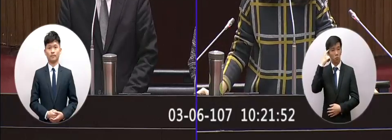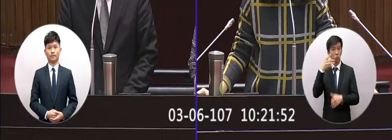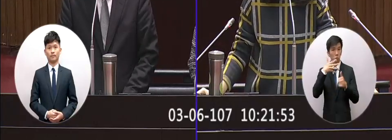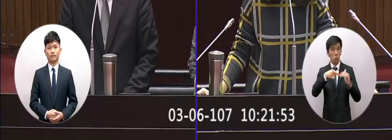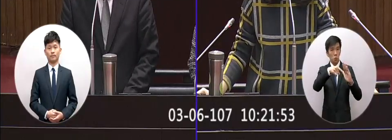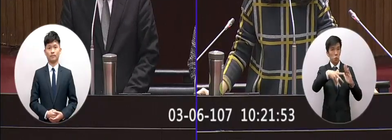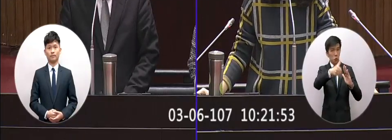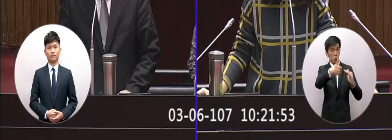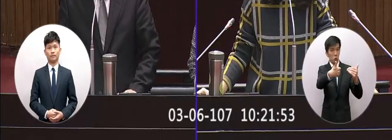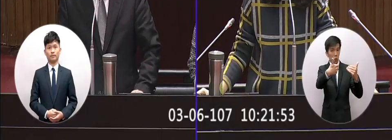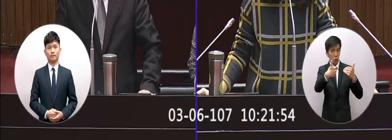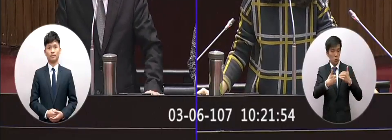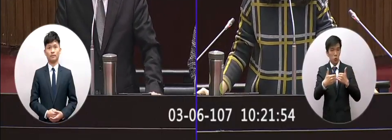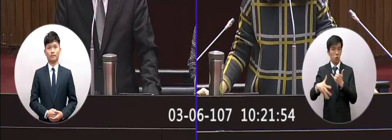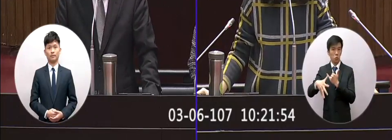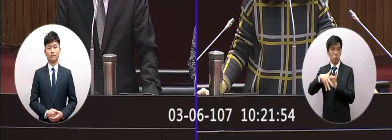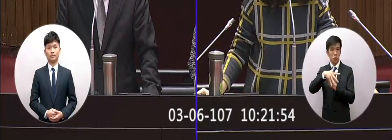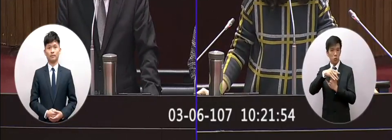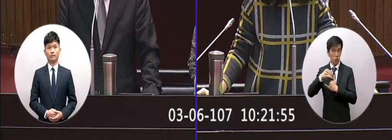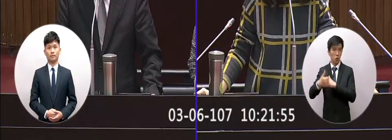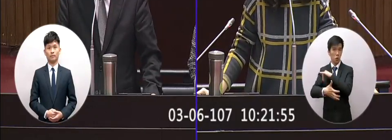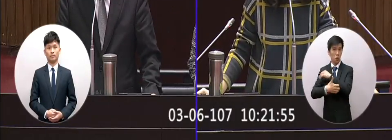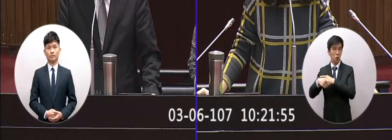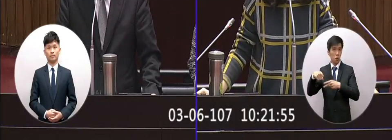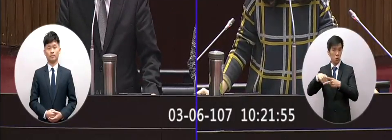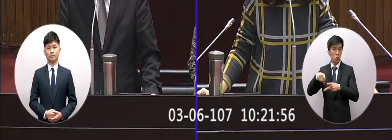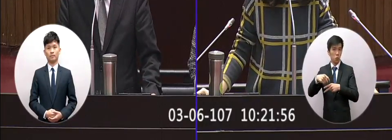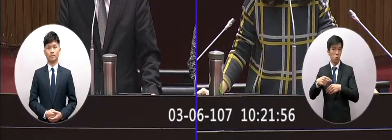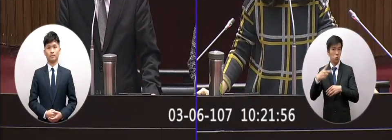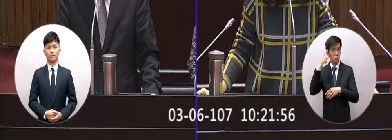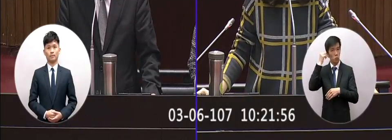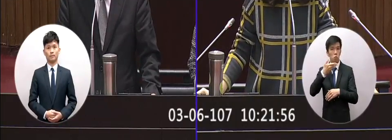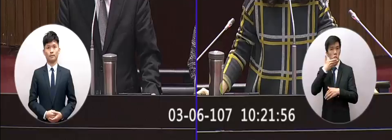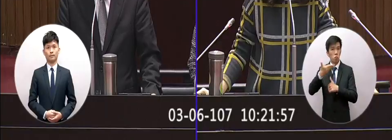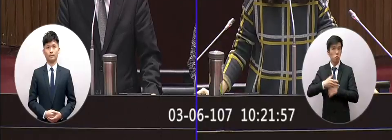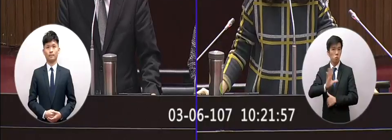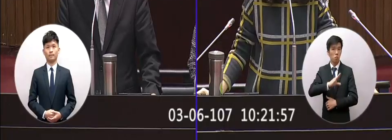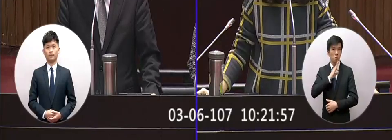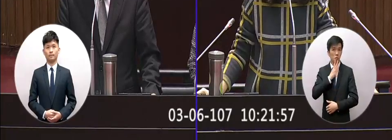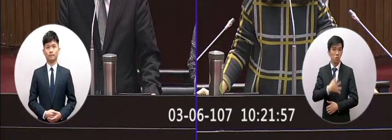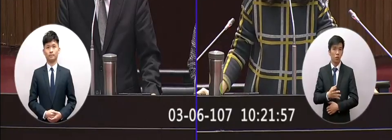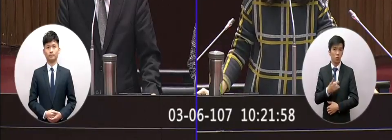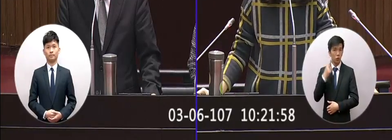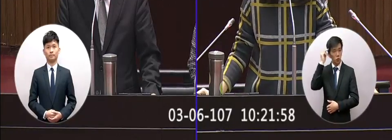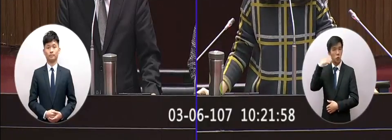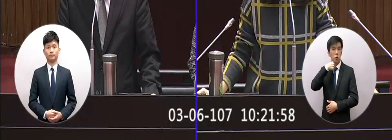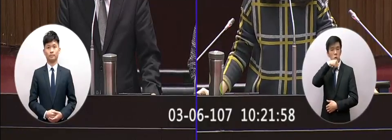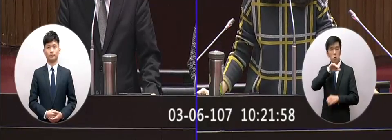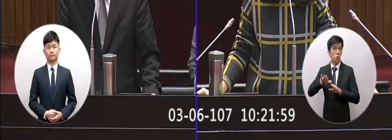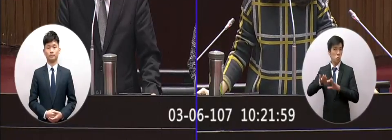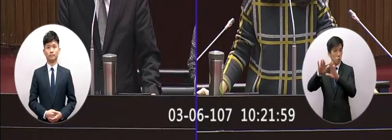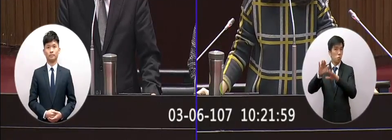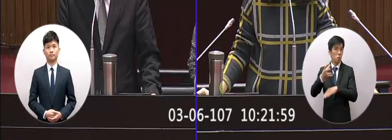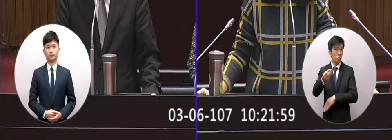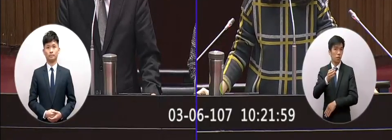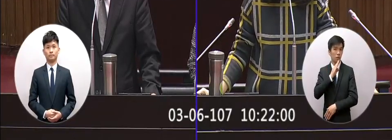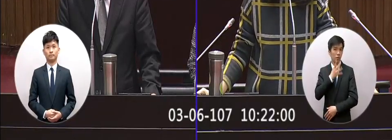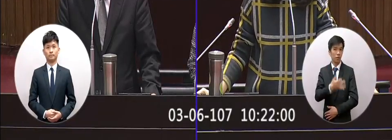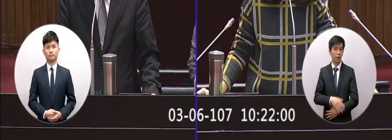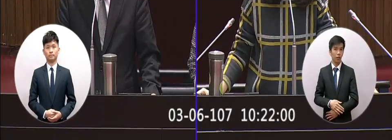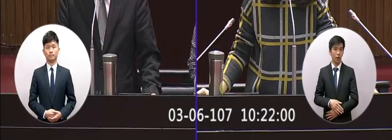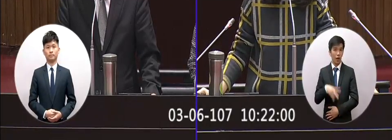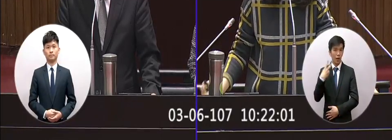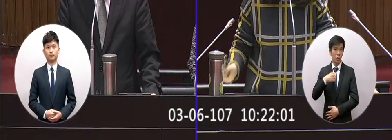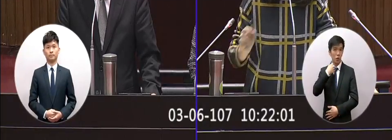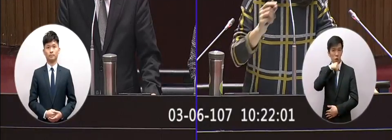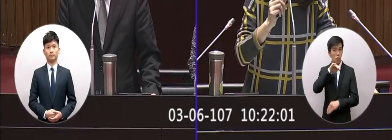待我们全台湾的劳工？那以及你是不是觉得我们台湾不是一个进步的国家，或者是我们不配当一个